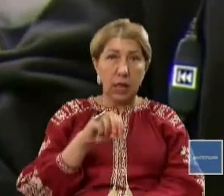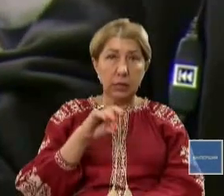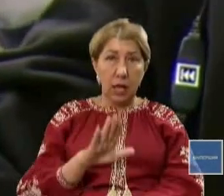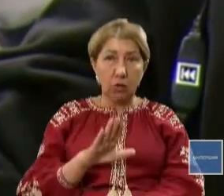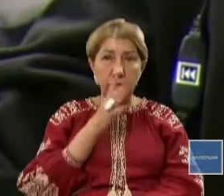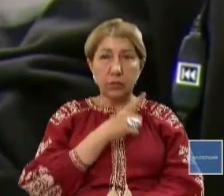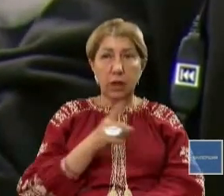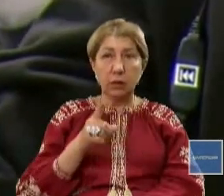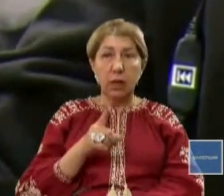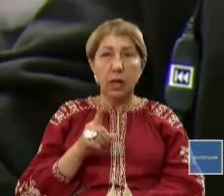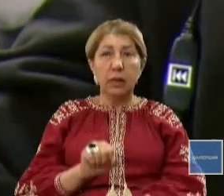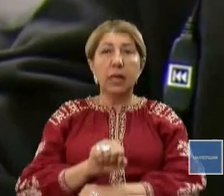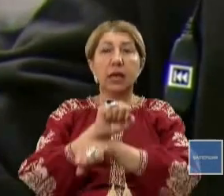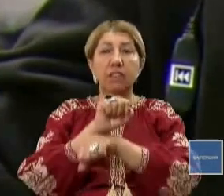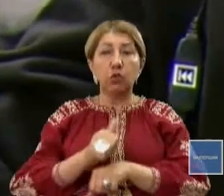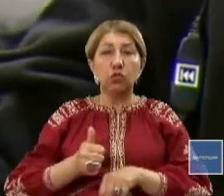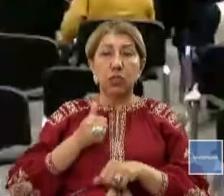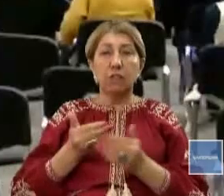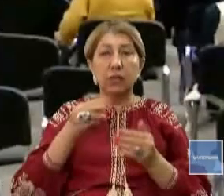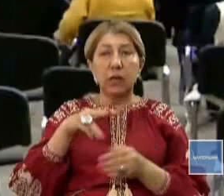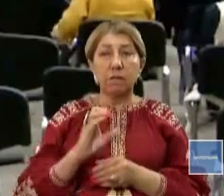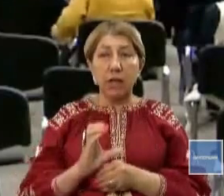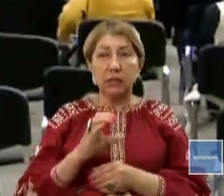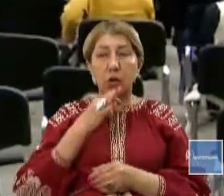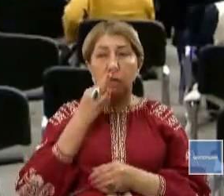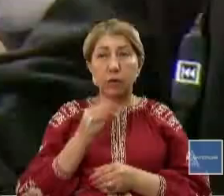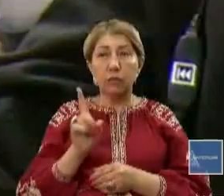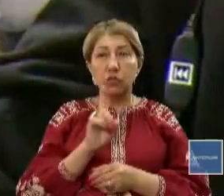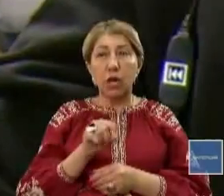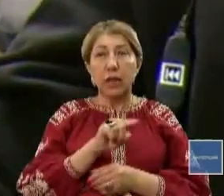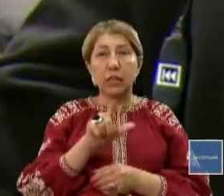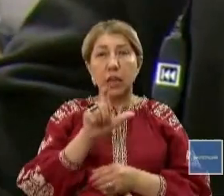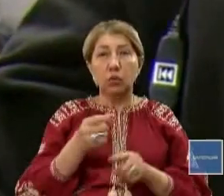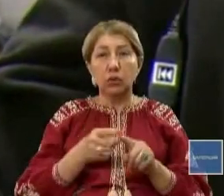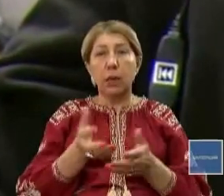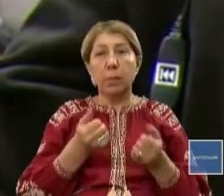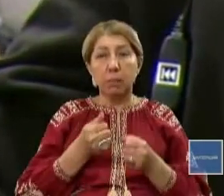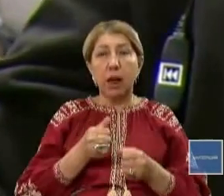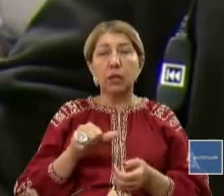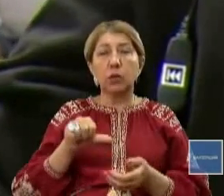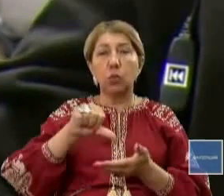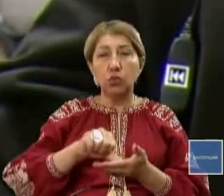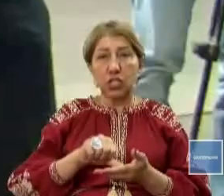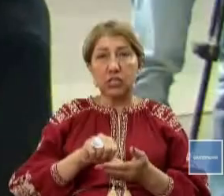час Революції Гідності від імені МВС говорив, що ті люди, які приймають участь в Революції Гідності, це